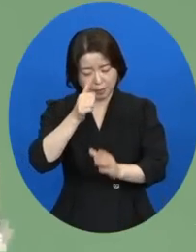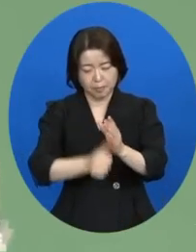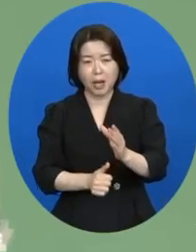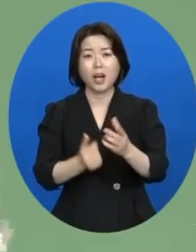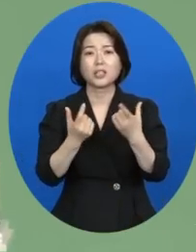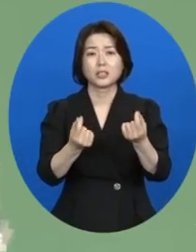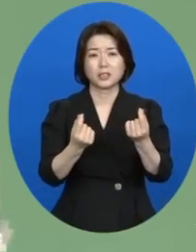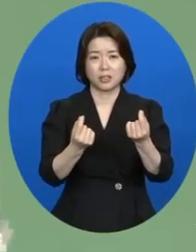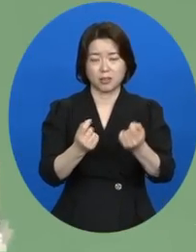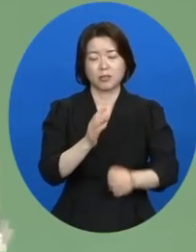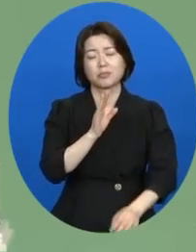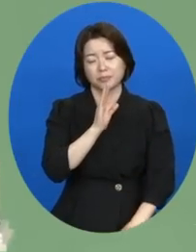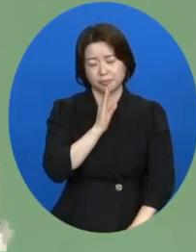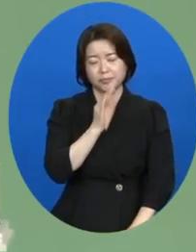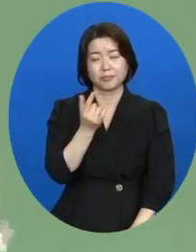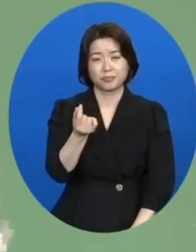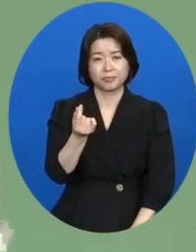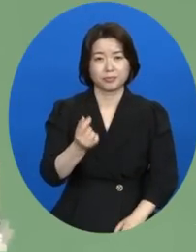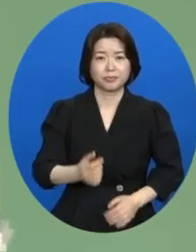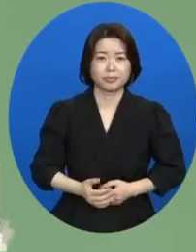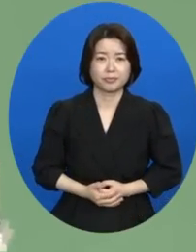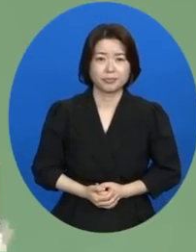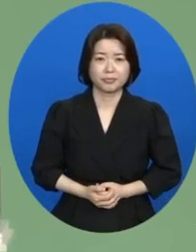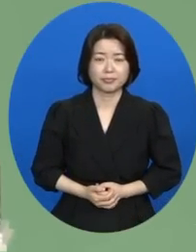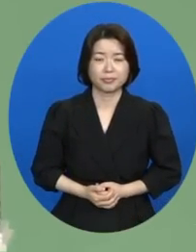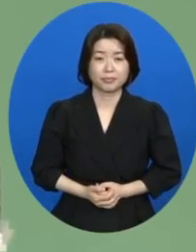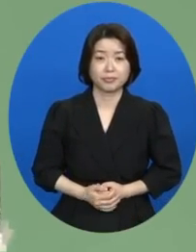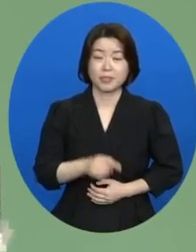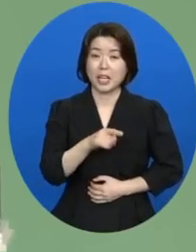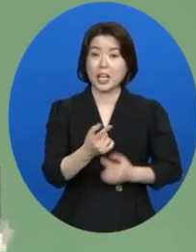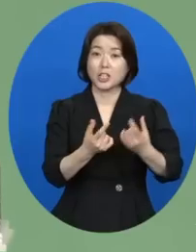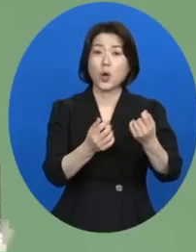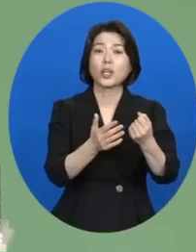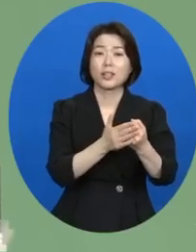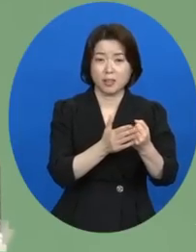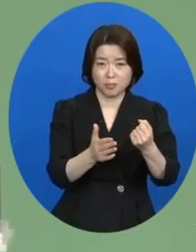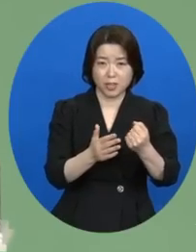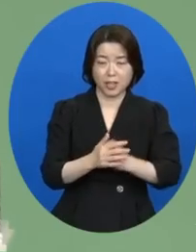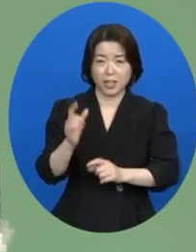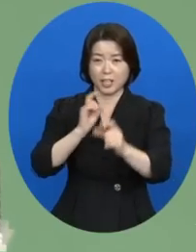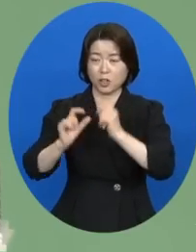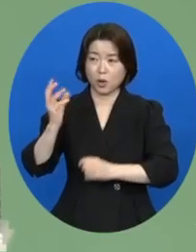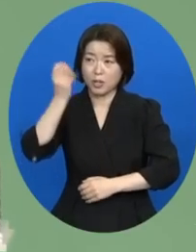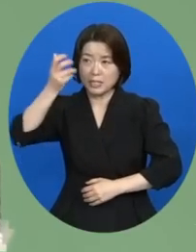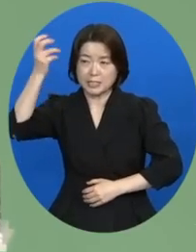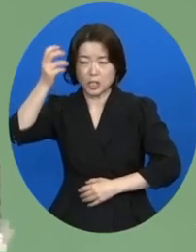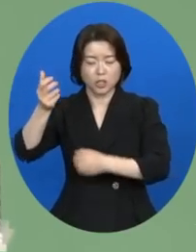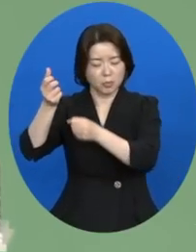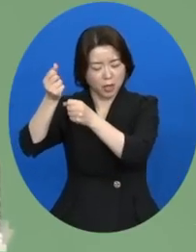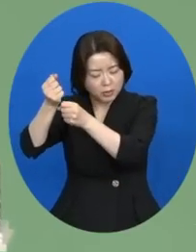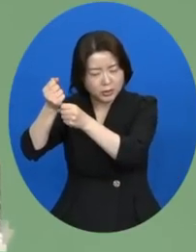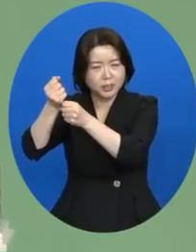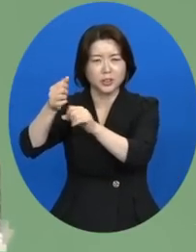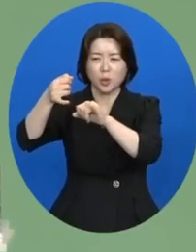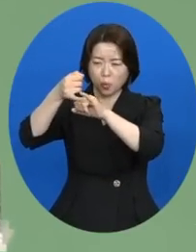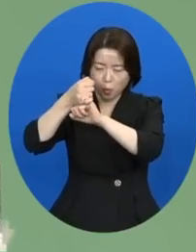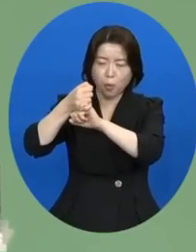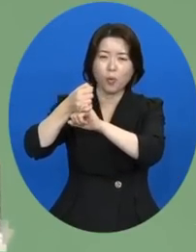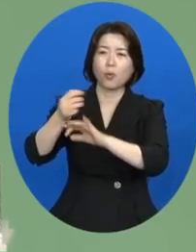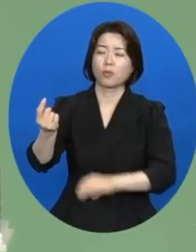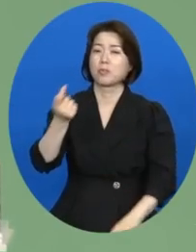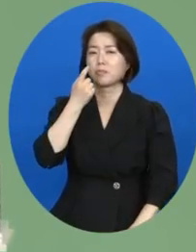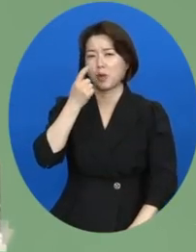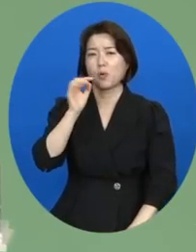것도 사실입니다. 그렇기 때문에 더 성령님을 의지하는 것을 배우게